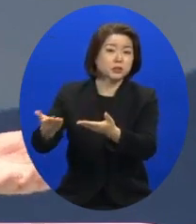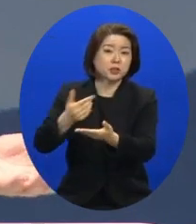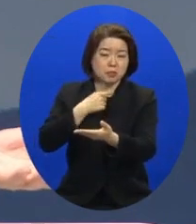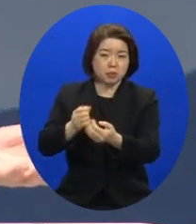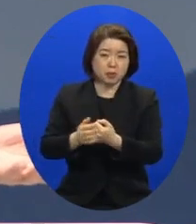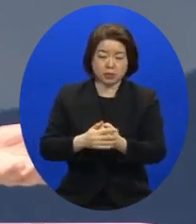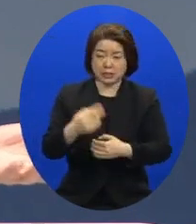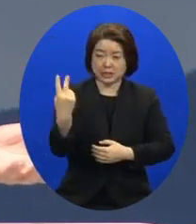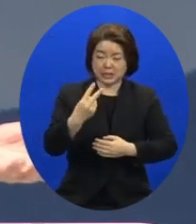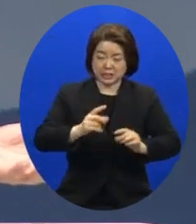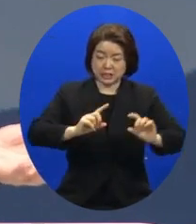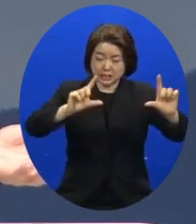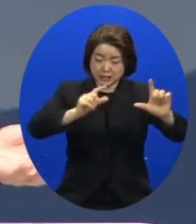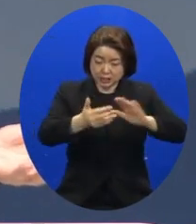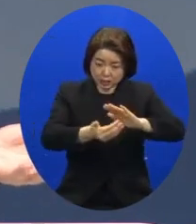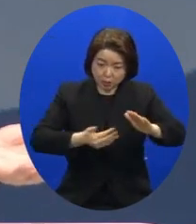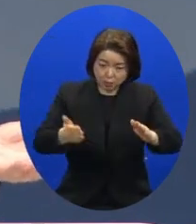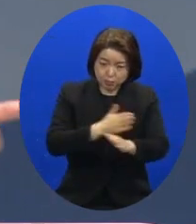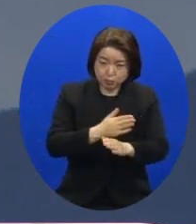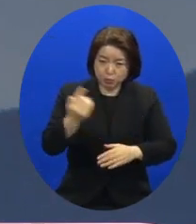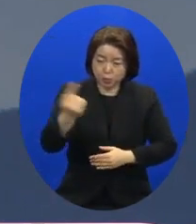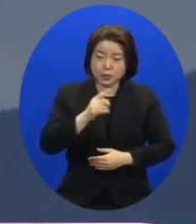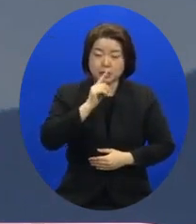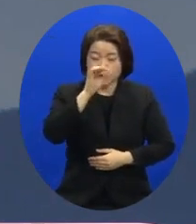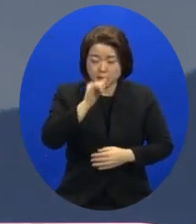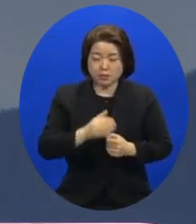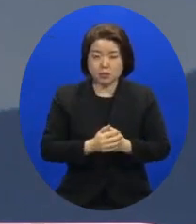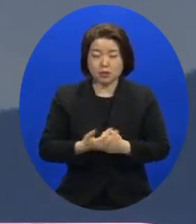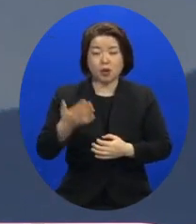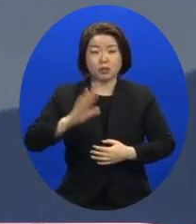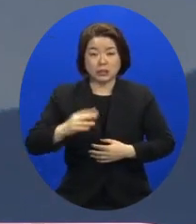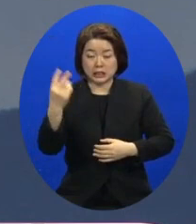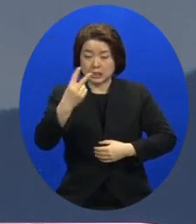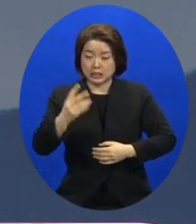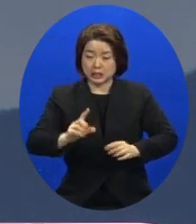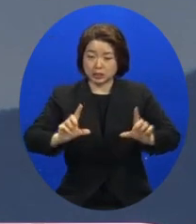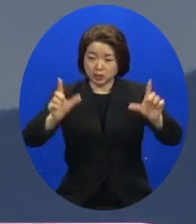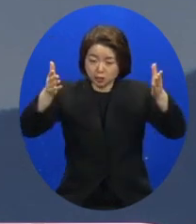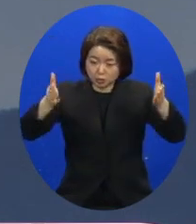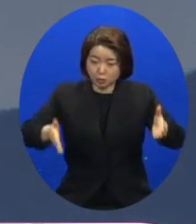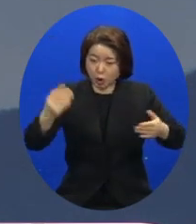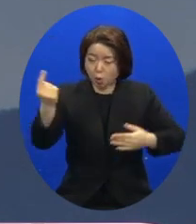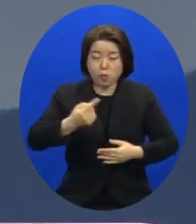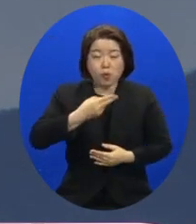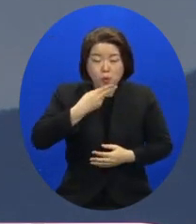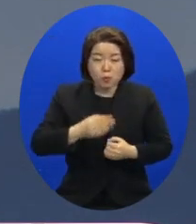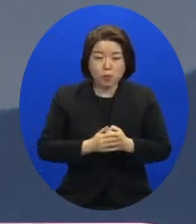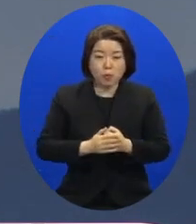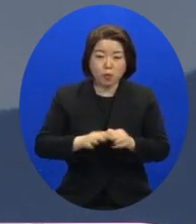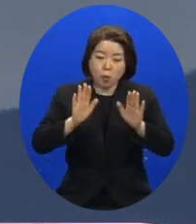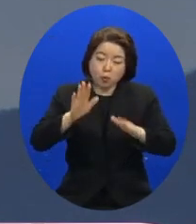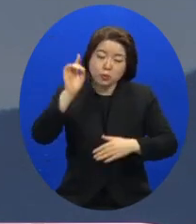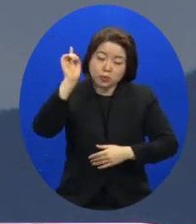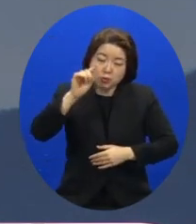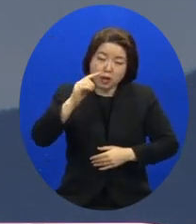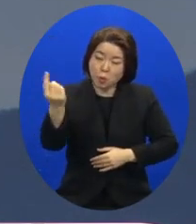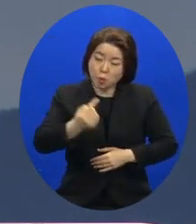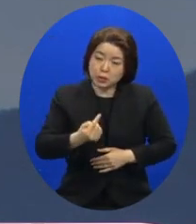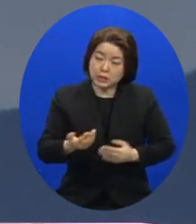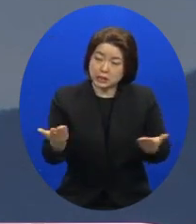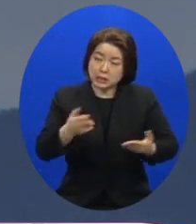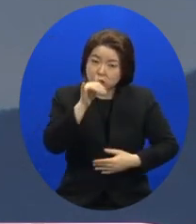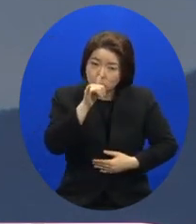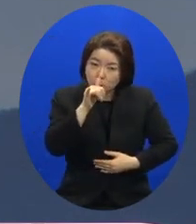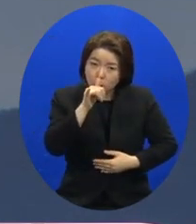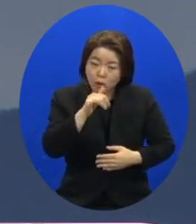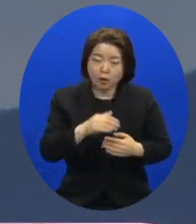전부터 오시겠다고 하셨잖아요. 2000년 전부터. 2000년 동안 안 오셨는데 오늘 내일 오실 리가 있습니까?